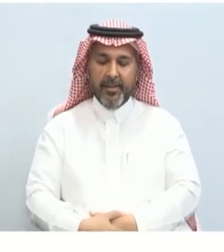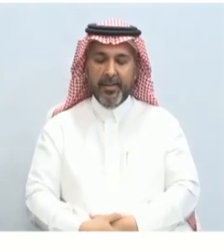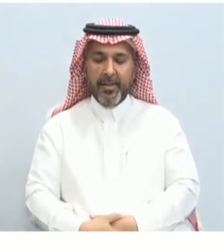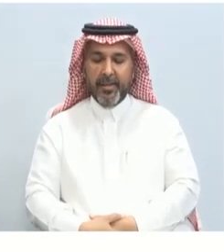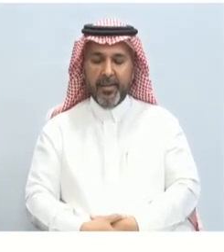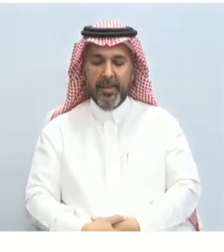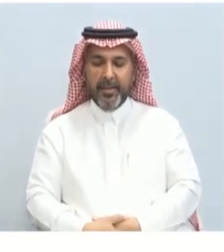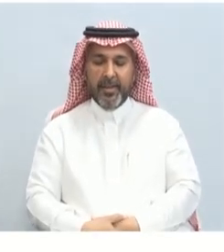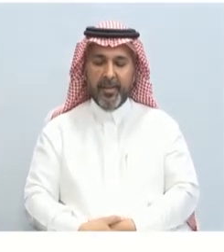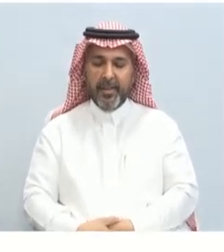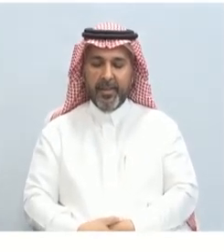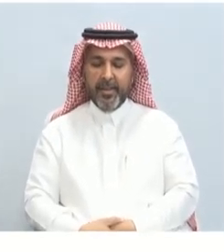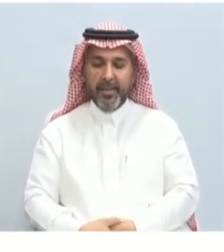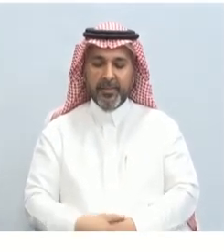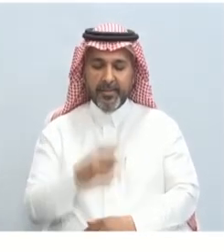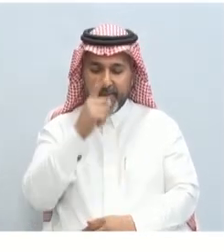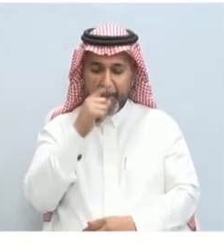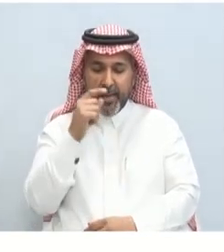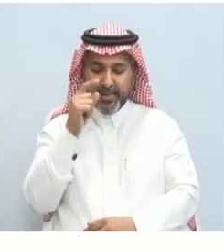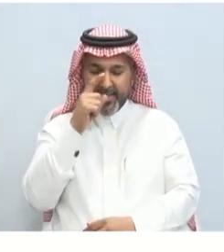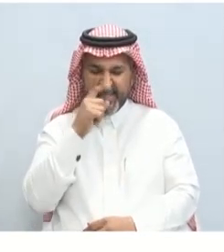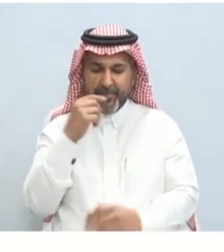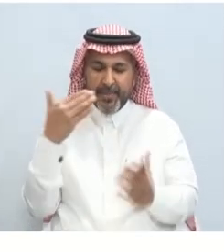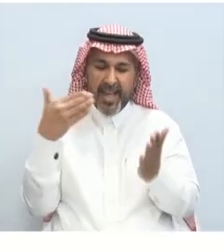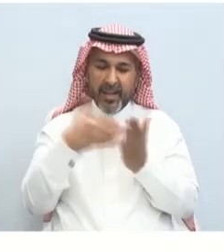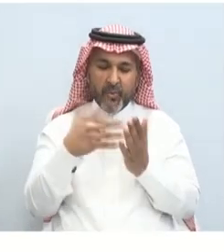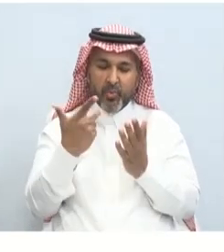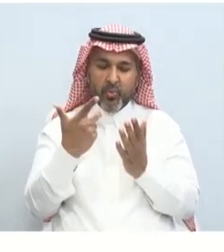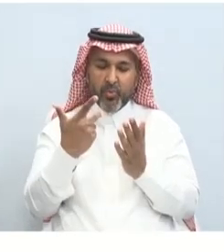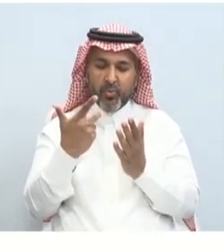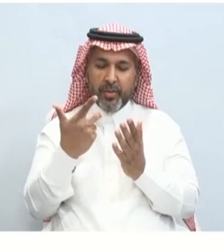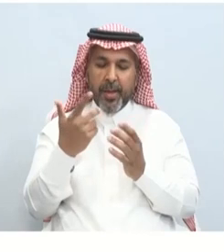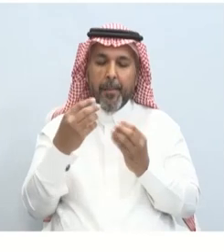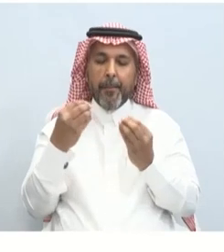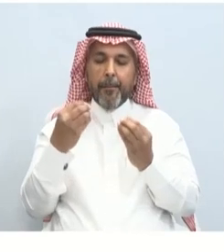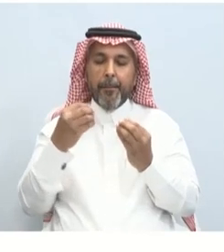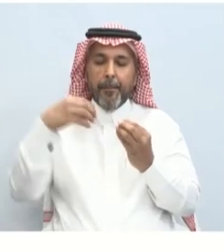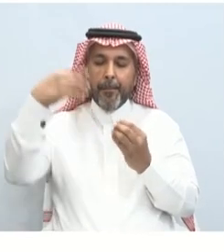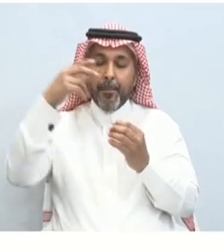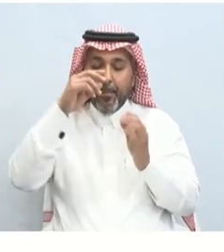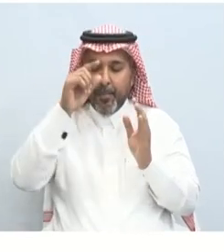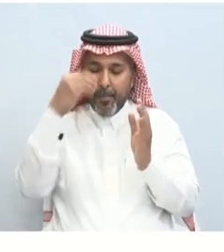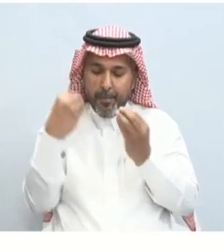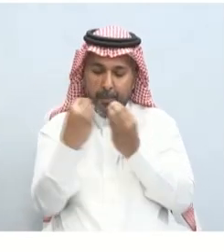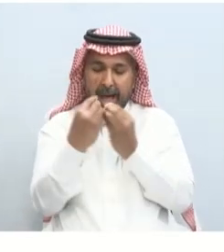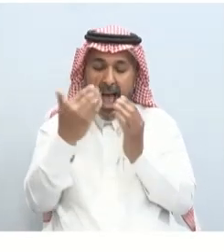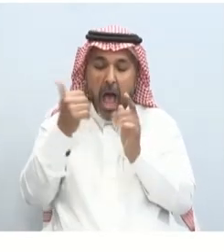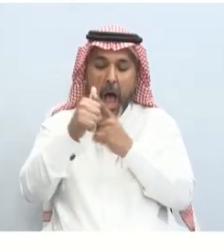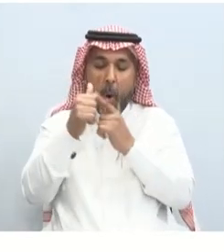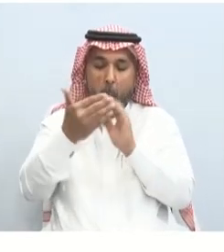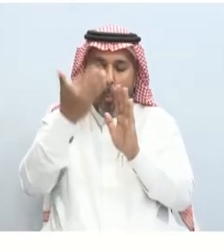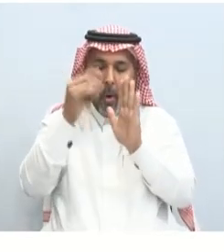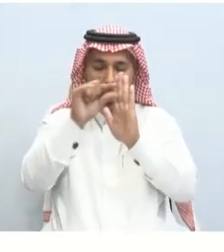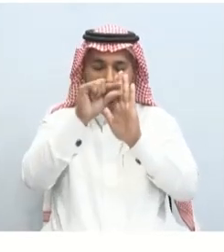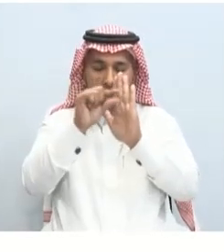الاستدلال الاستنباطي لابد ان تكون متضمنه في المقدمات ولا يصح